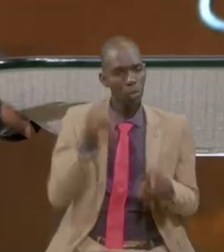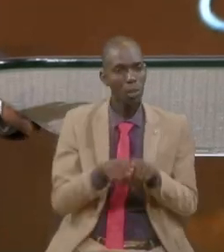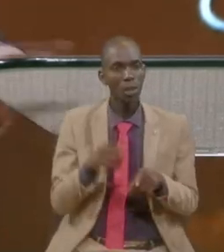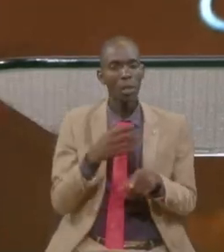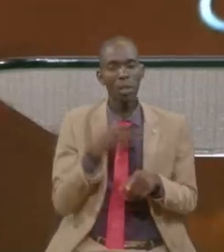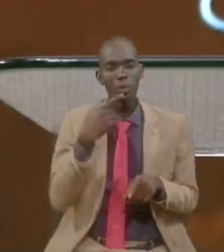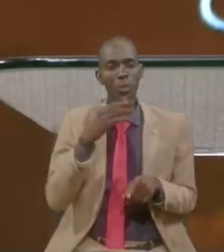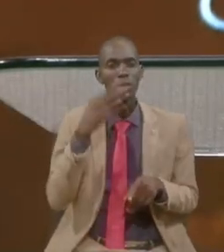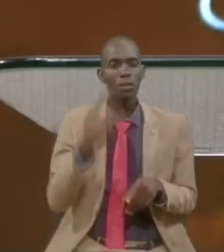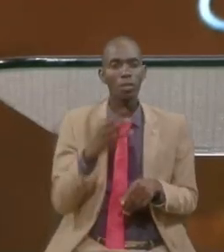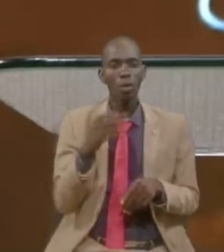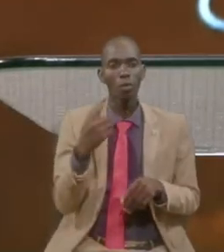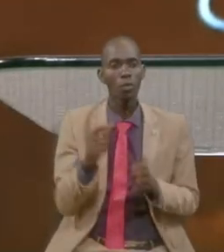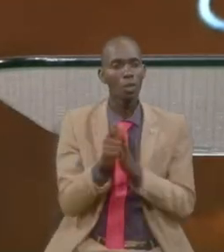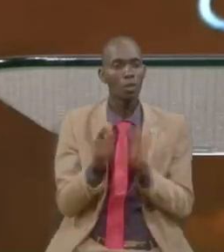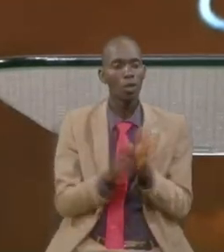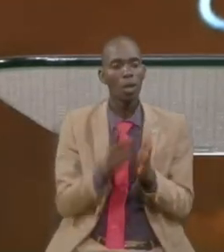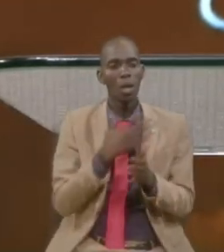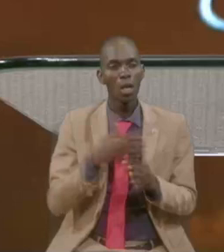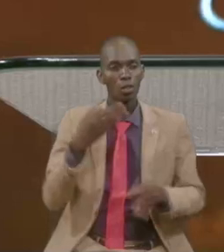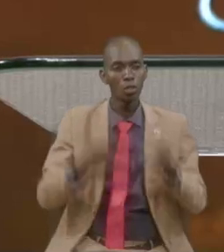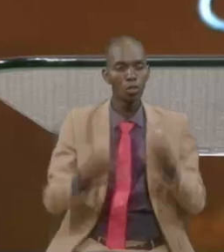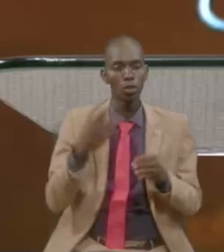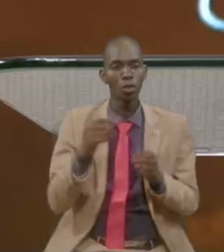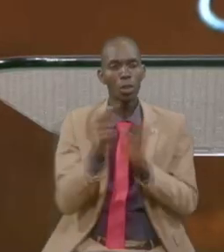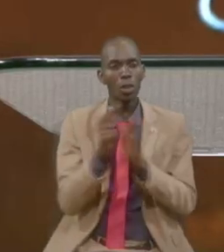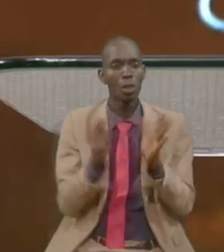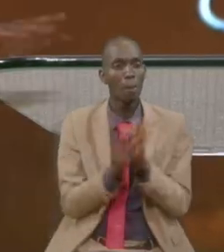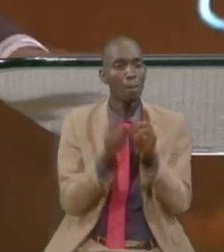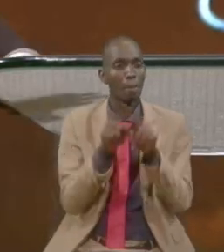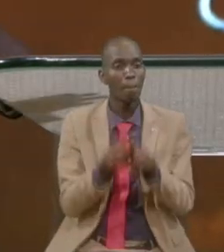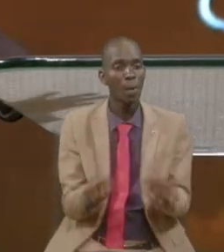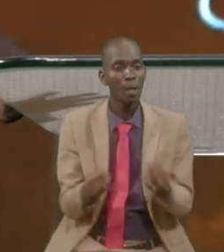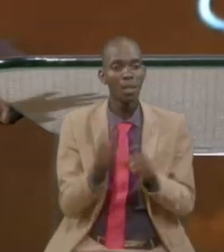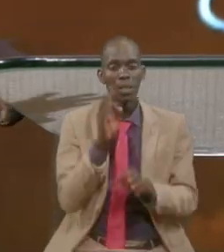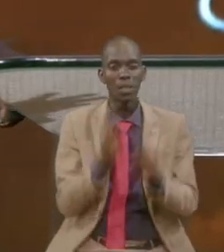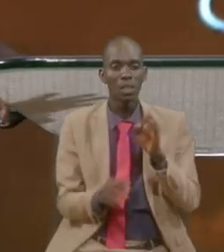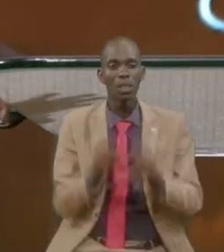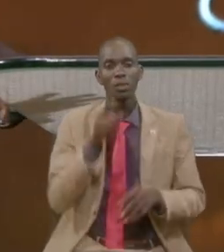parle mal du Seigneur,